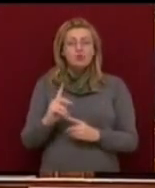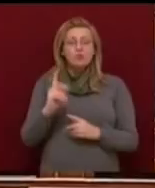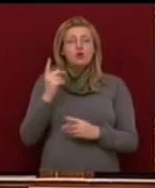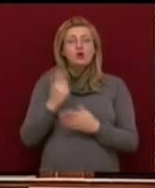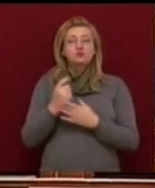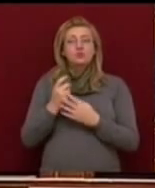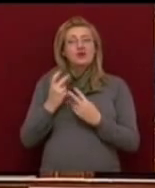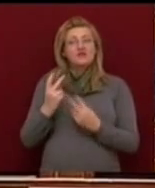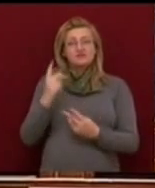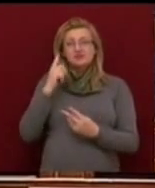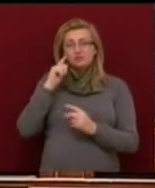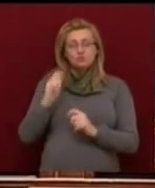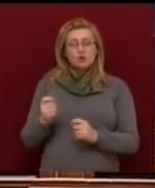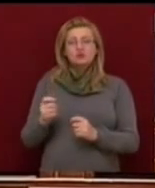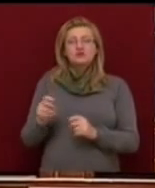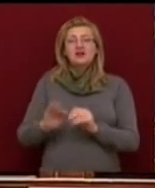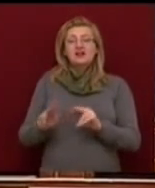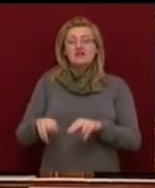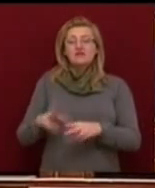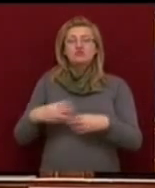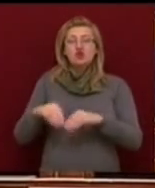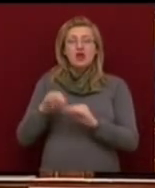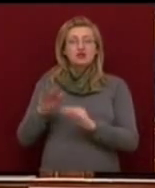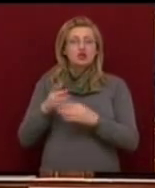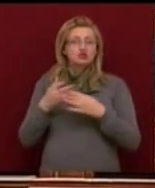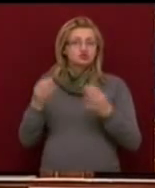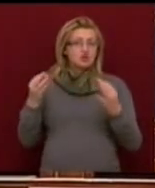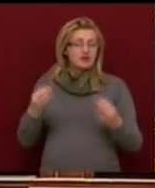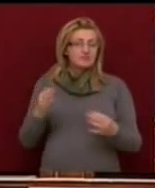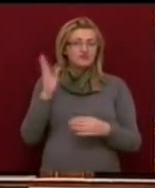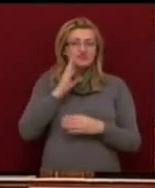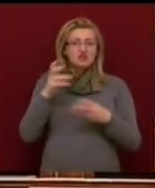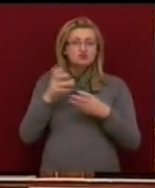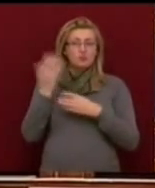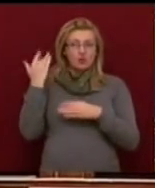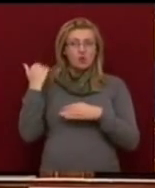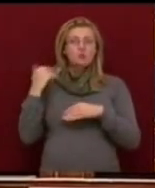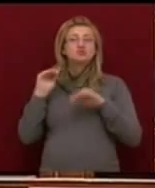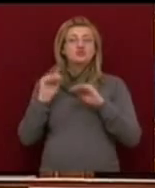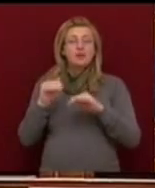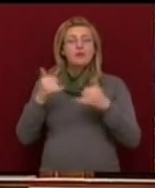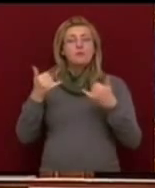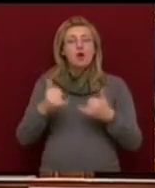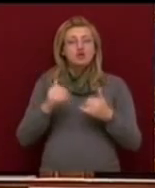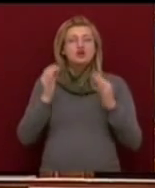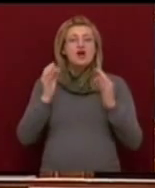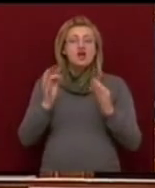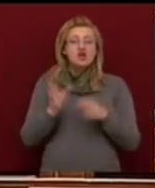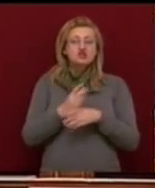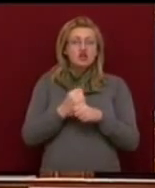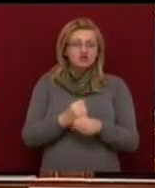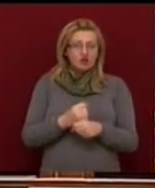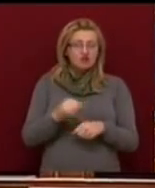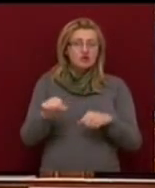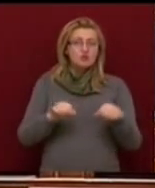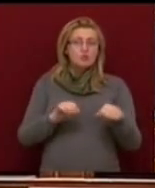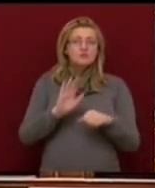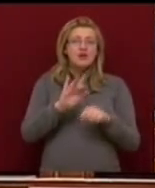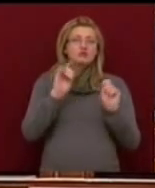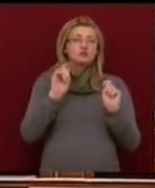gyereket nevelő családoknak sem. A Fidesz képviselőcsoportja akkor is támogatta, és ma is helyesnek tartja a kormánynak azt a